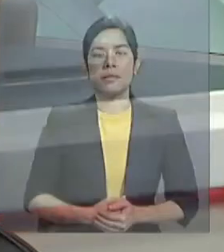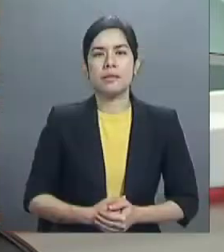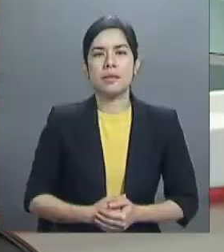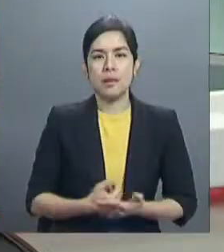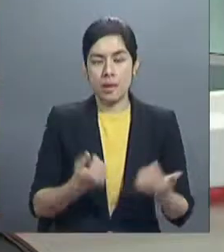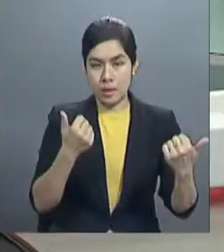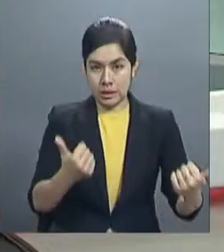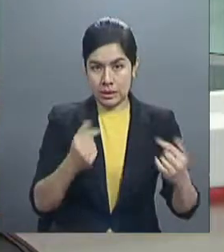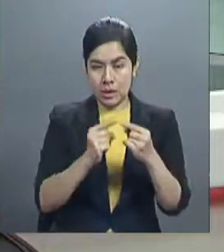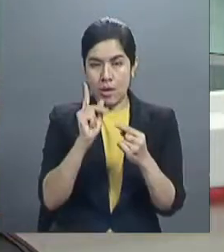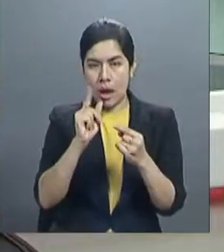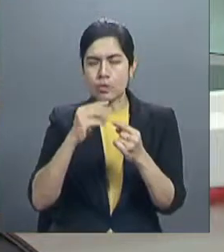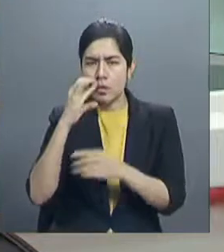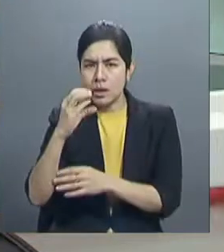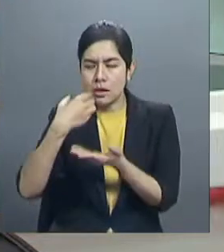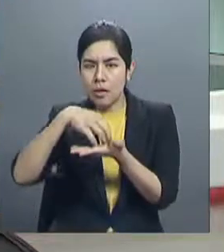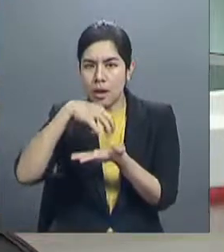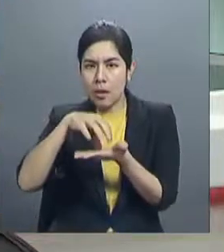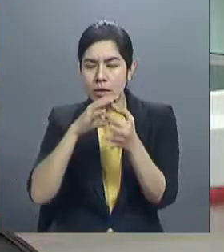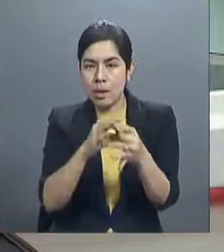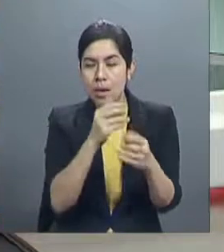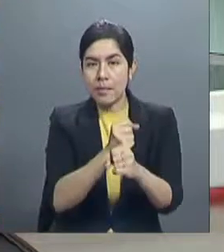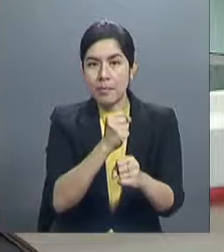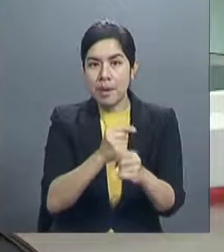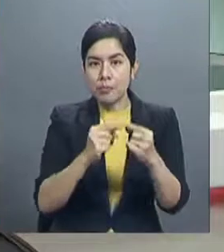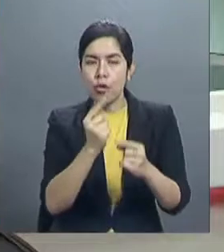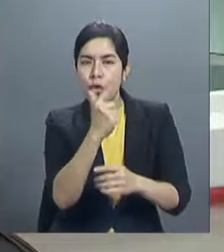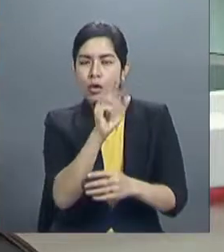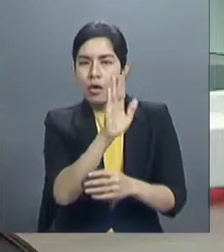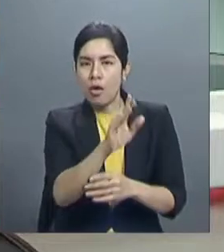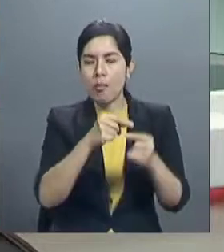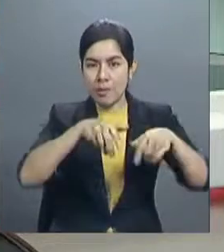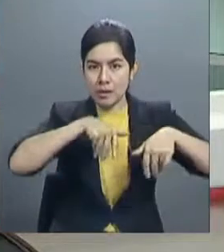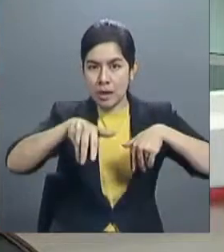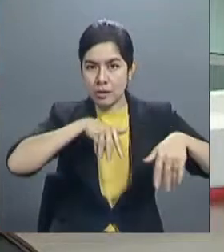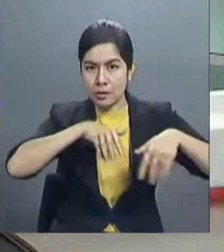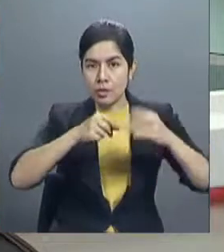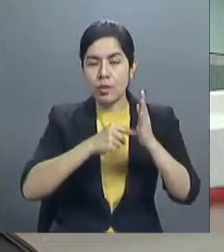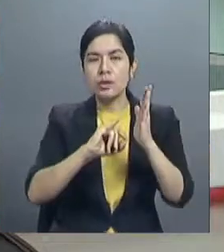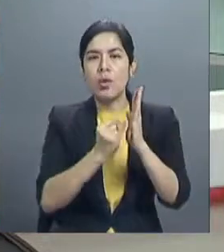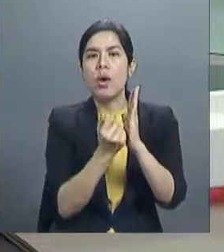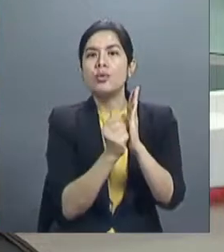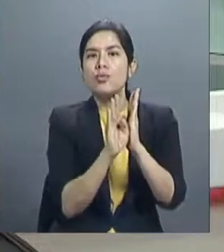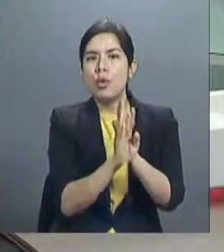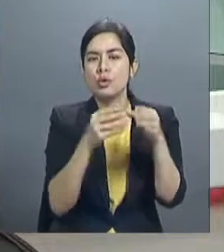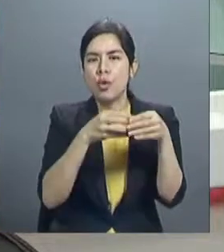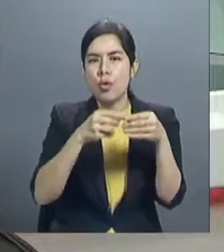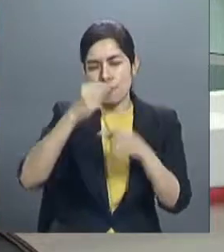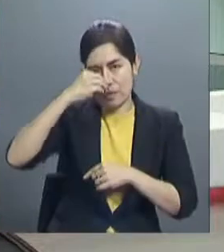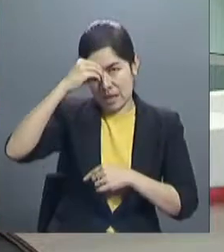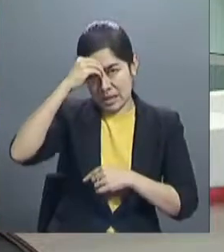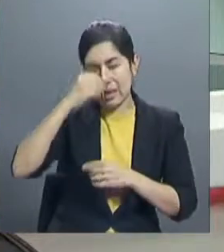เจนซีรีพอร์เตอร์สวันนี้ติดตามการทำเครื่องทองเหลืองด้วยมือของชาวบ้านปะอาวอำเภอเมืองอุบลราชธานีกับนักศึกษาสาขาพัฒนาสัง